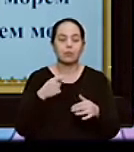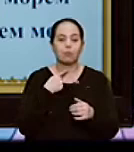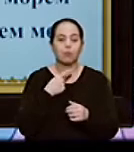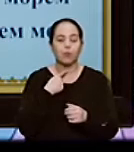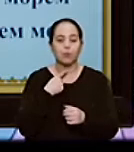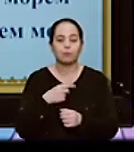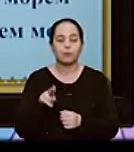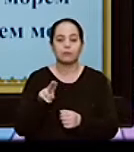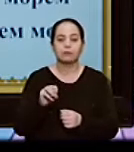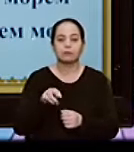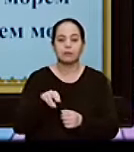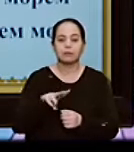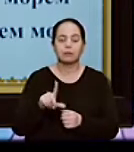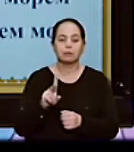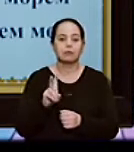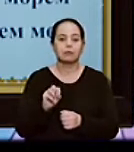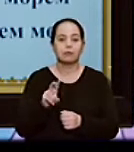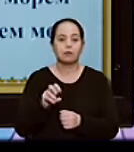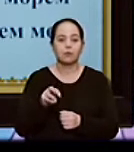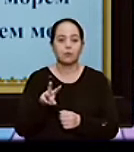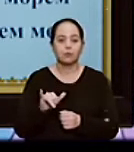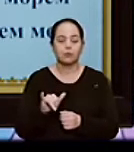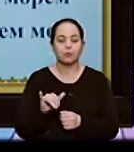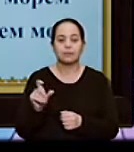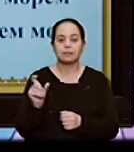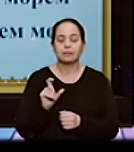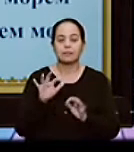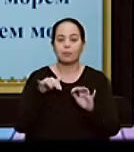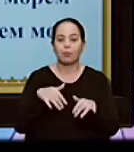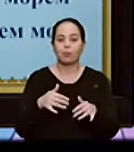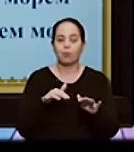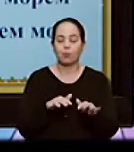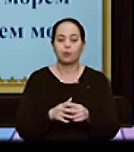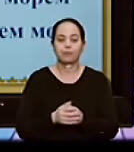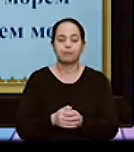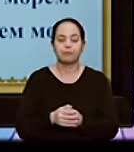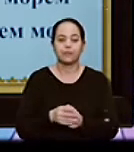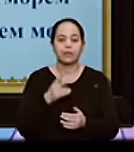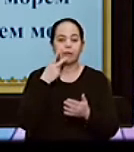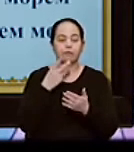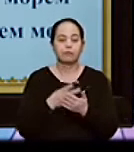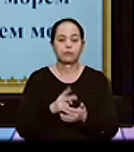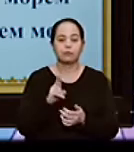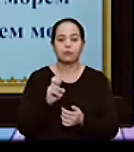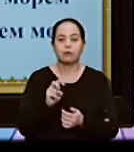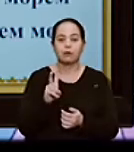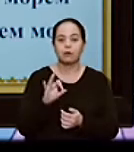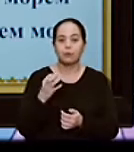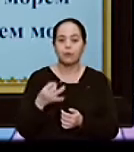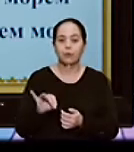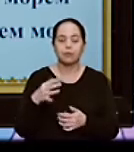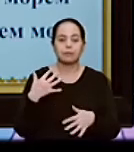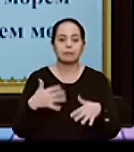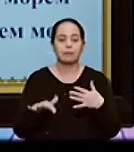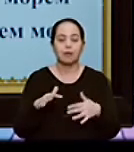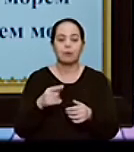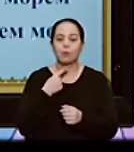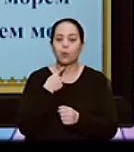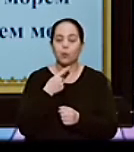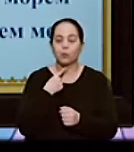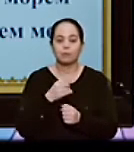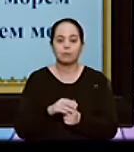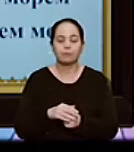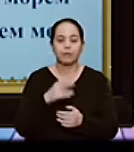Дать какому синему морю? Вижу, какой слабый голос?